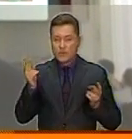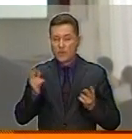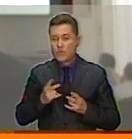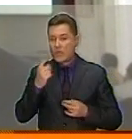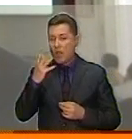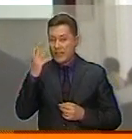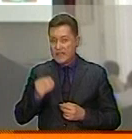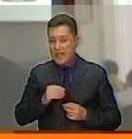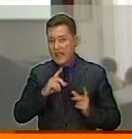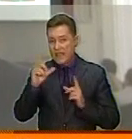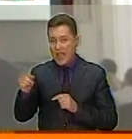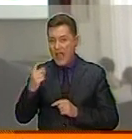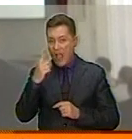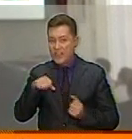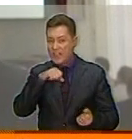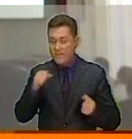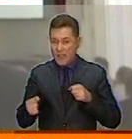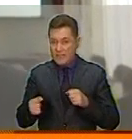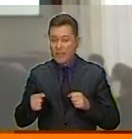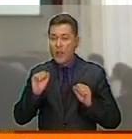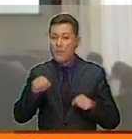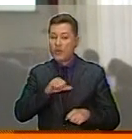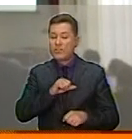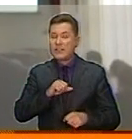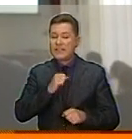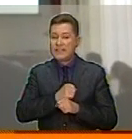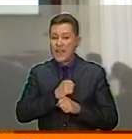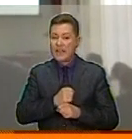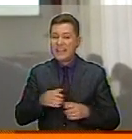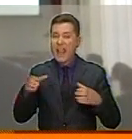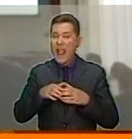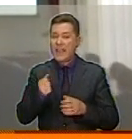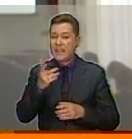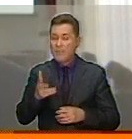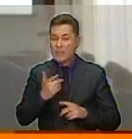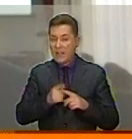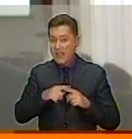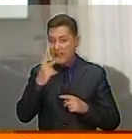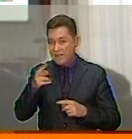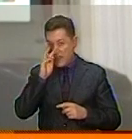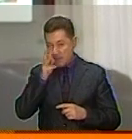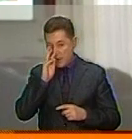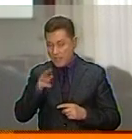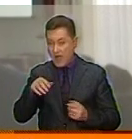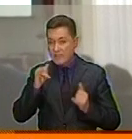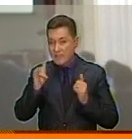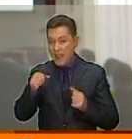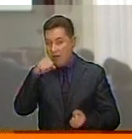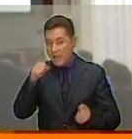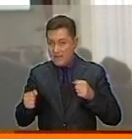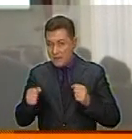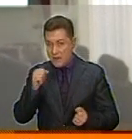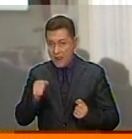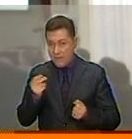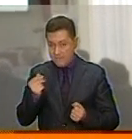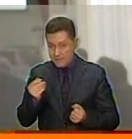одним ну один водитель Может это сделать или может это сделать Экипаж но Экипаж мы знаем это две зарплаты для водителей Да Ну и всё